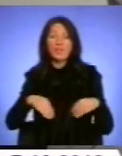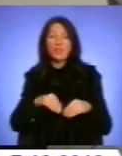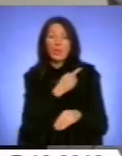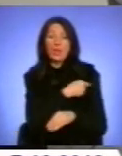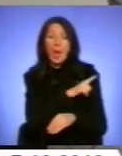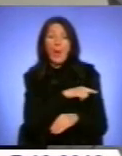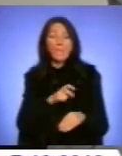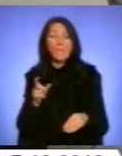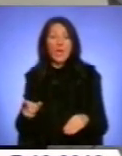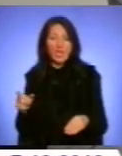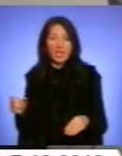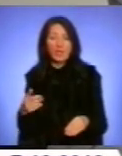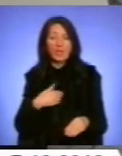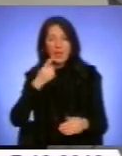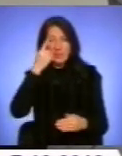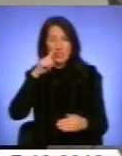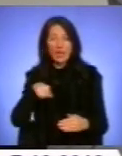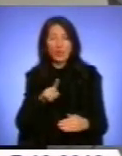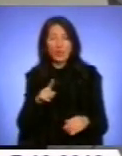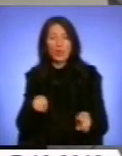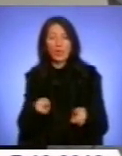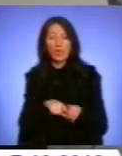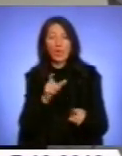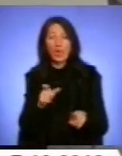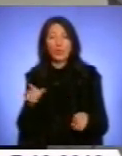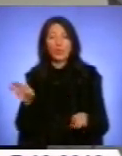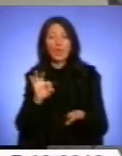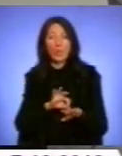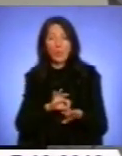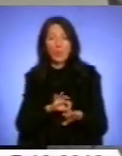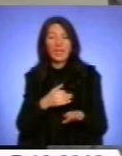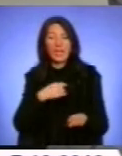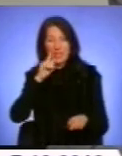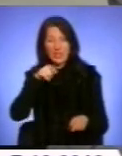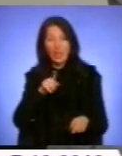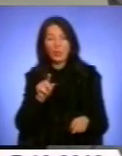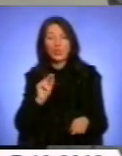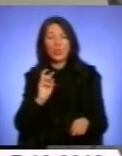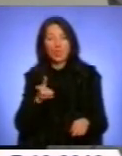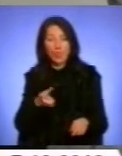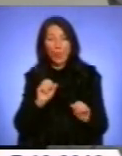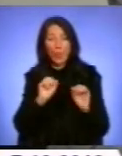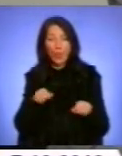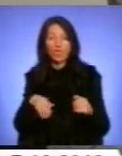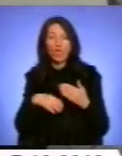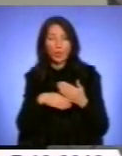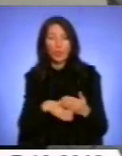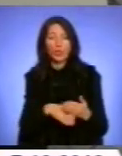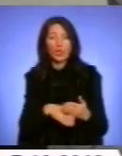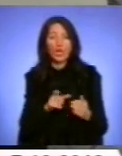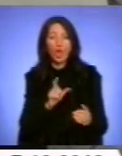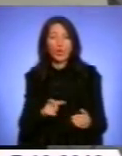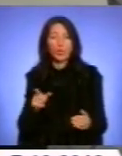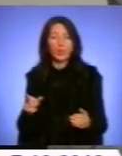медиків. Я знаю, що таке людський біль, і я знаю, чим можна допомогти